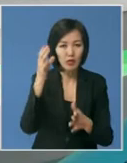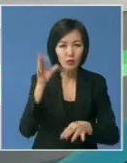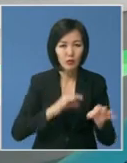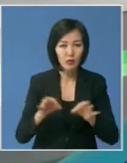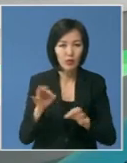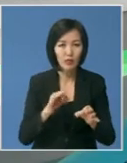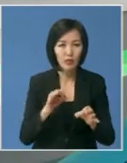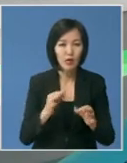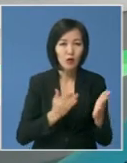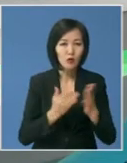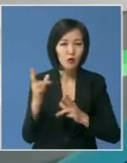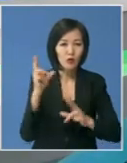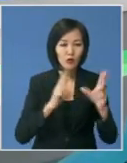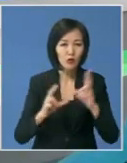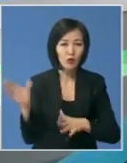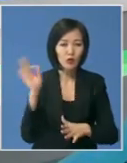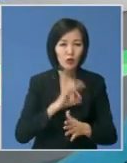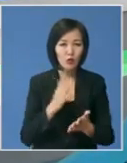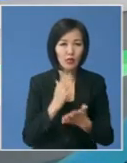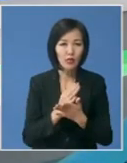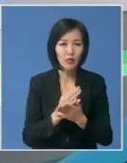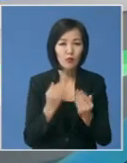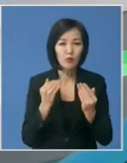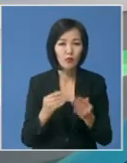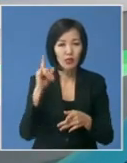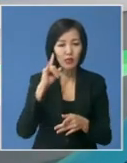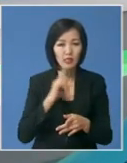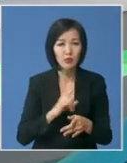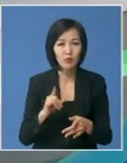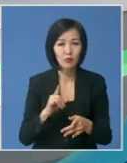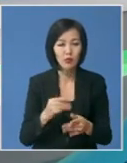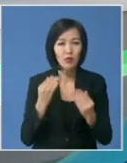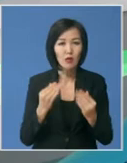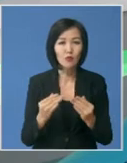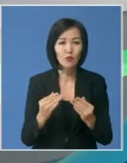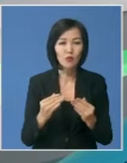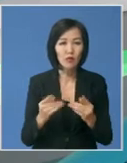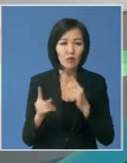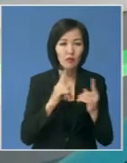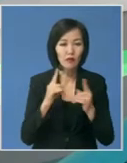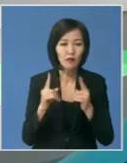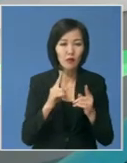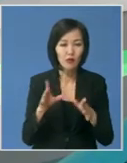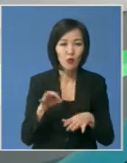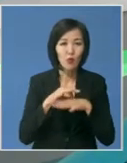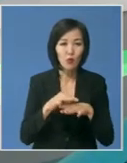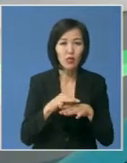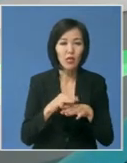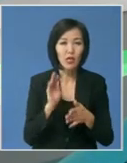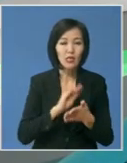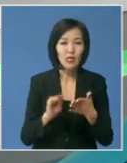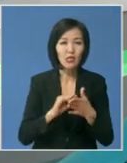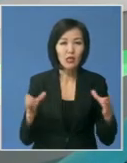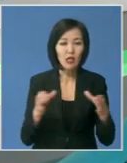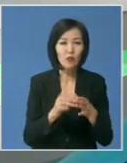жобаларды ең алдымен жоғары оқу орындары қолданады. Осы мәселеге қатысты Қазақстан Республикасы үкіметінің баспасөз орталығында брифинг өтті. Тілшілер